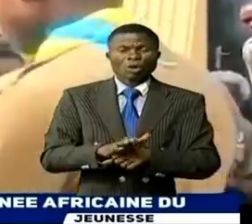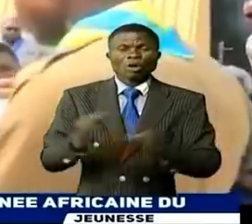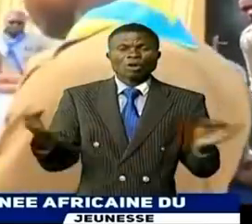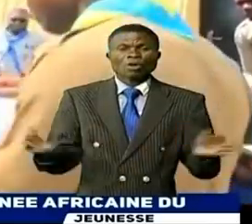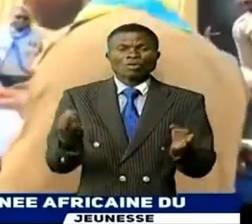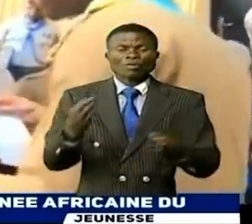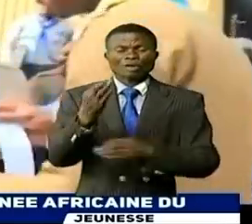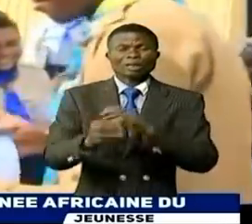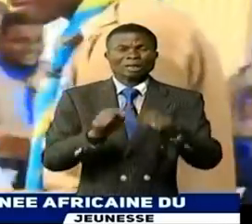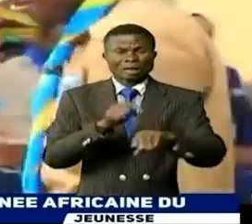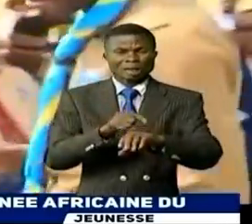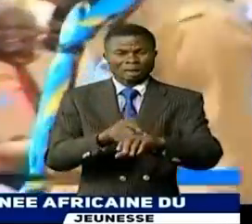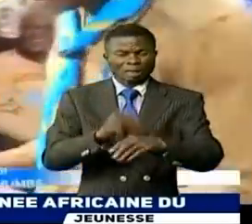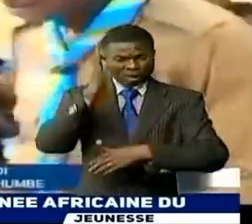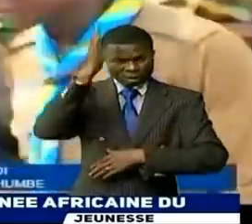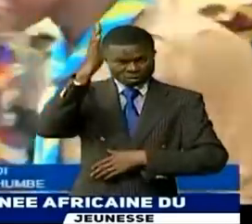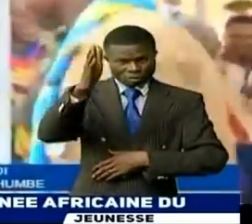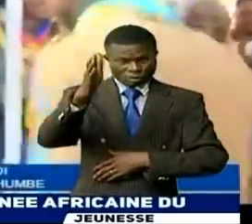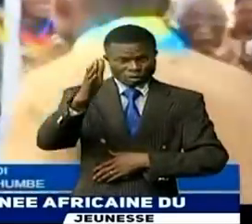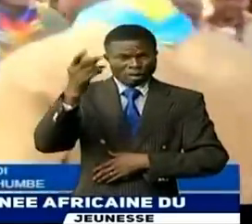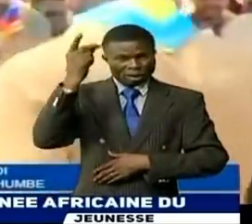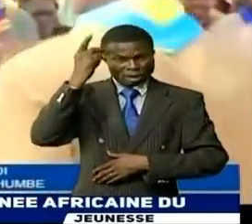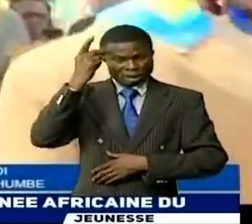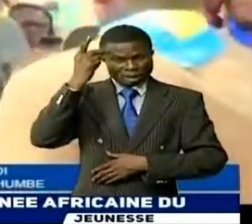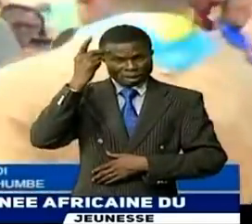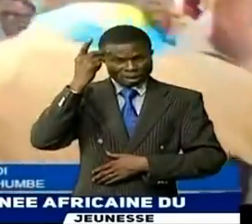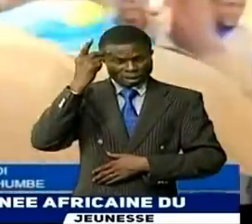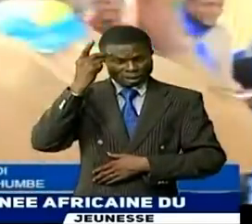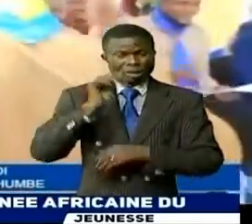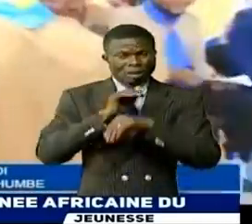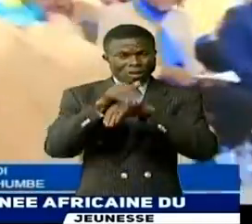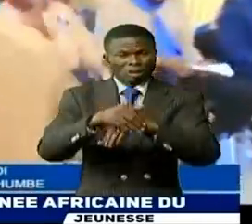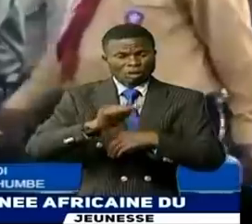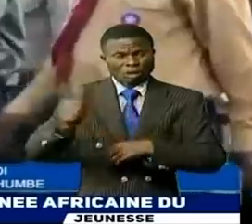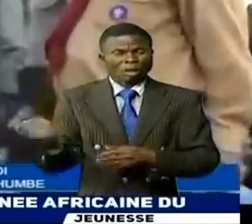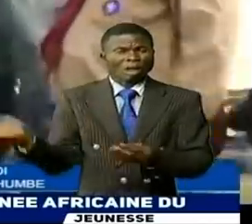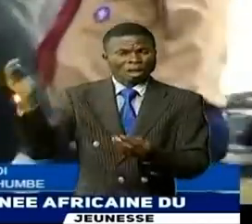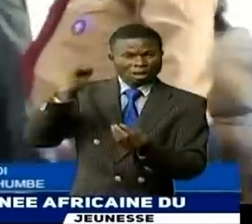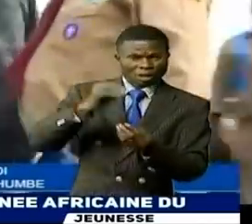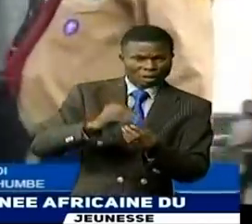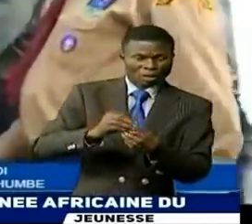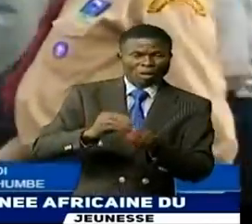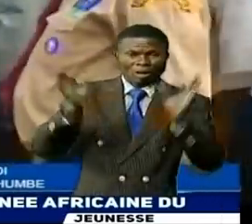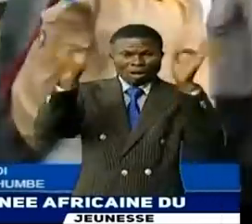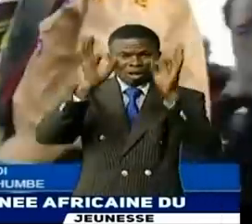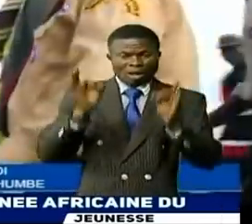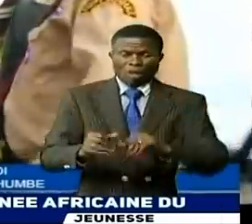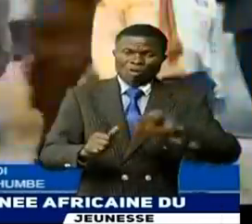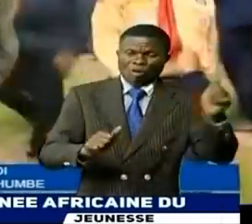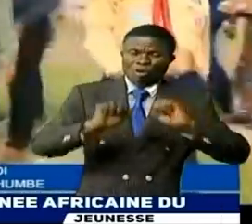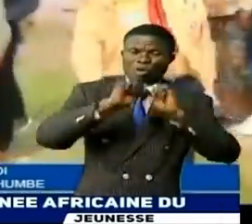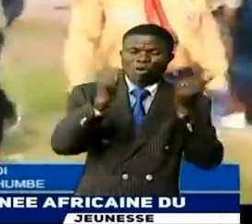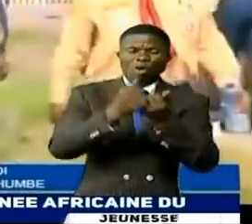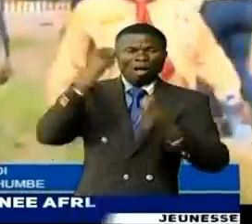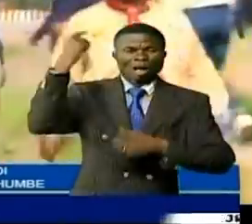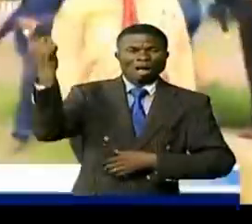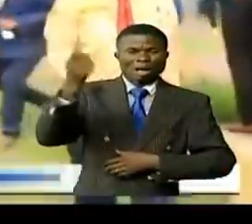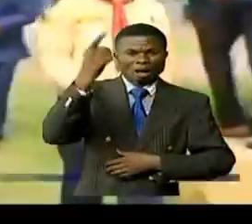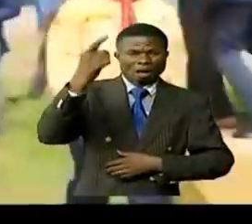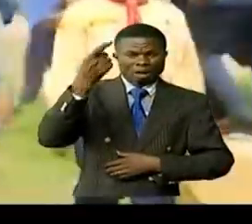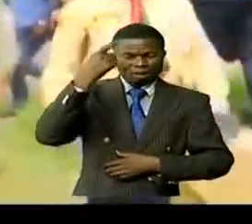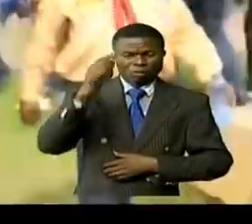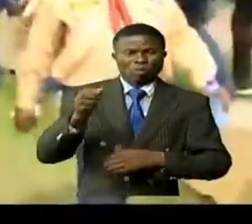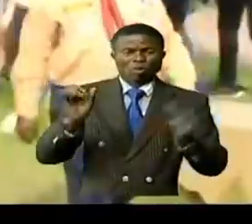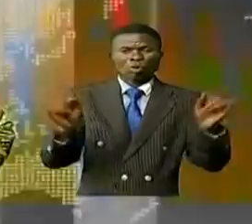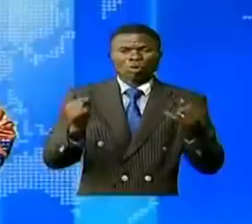des scouts dans les prochains jours dans la capitale. Il a pris l'engagement d'associer cette fédération à d'autres associations internationales pour le gel de la francophonie